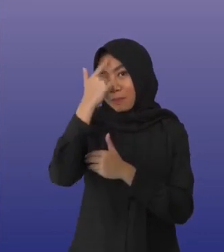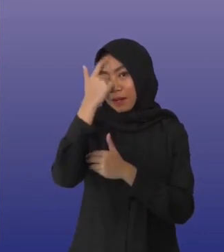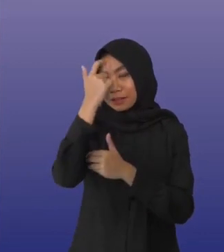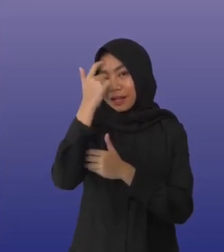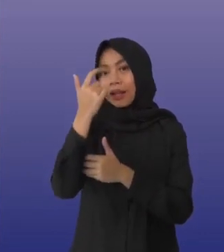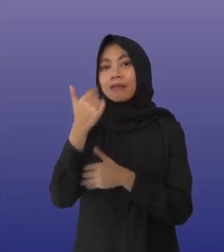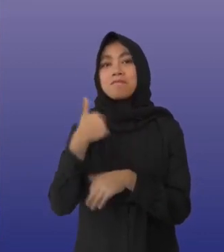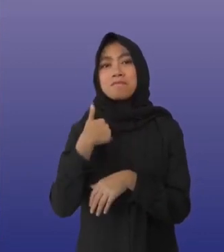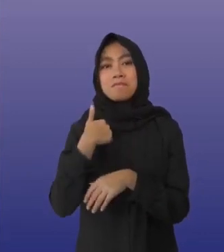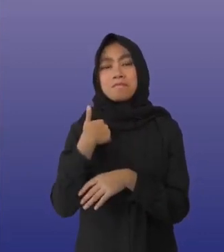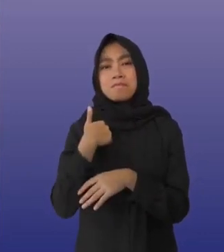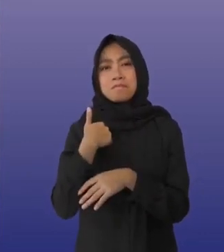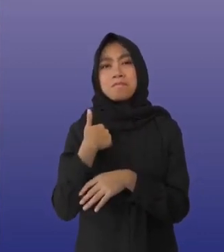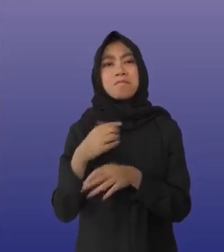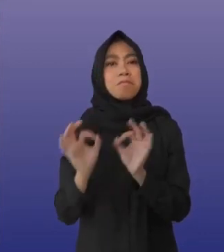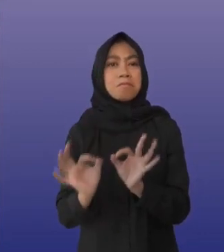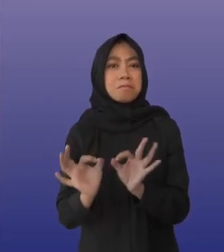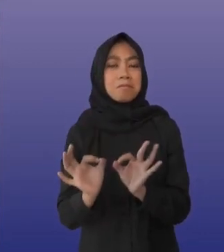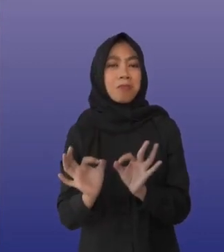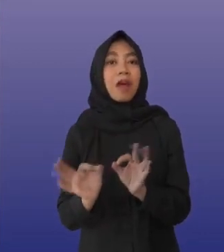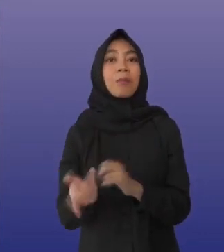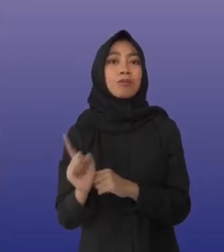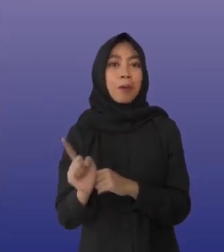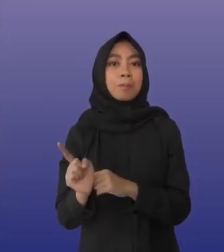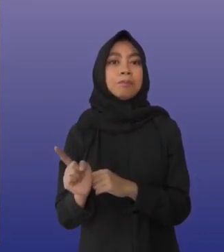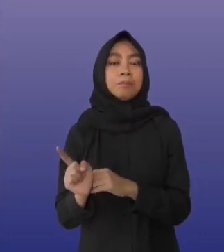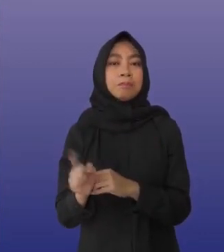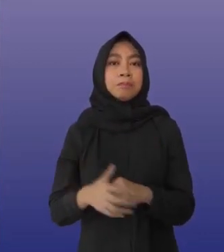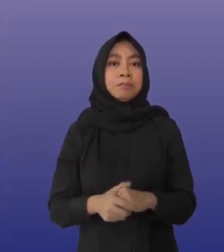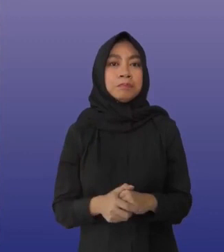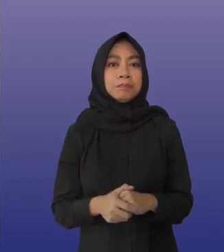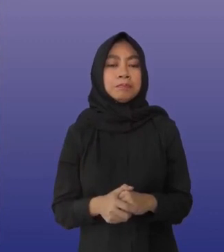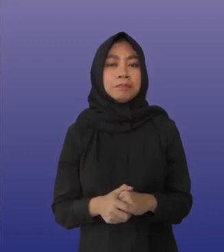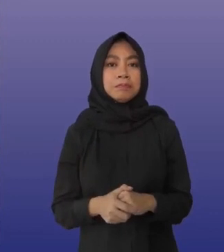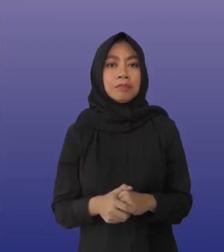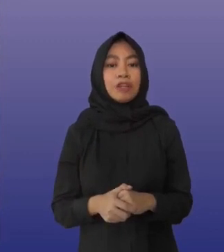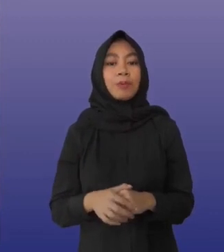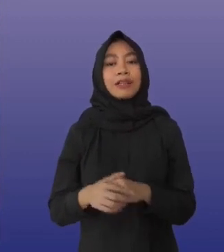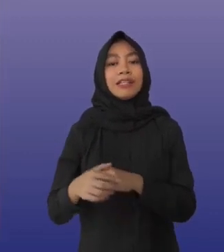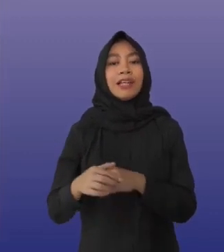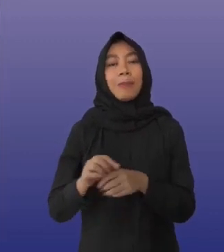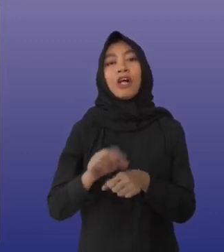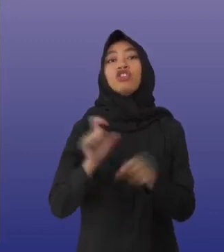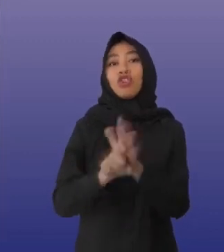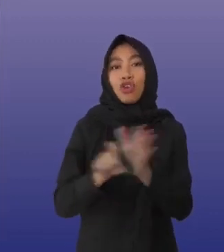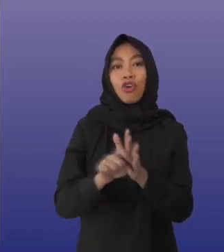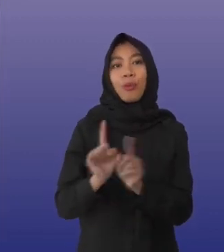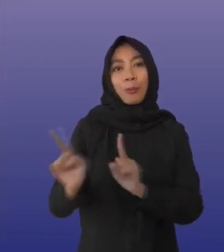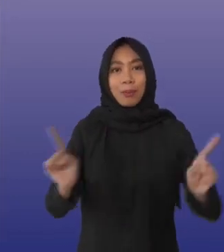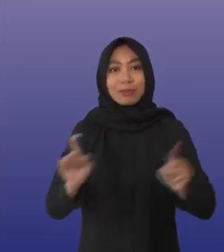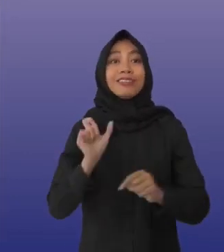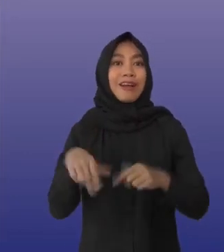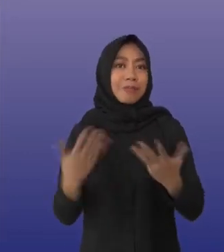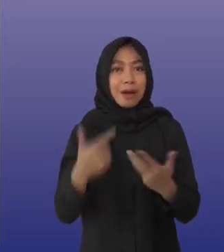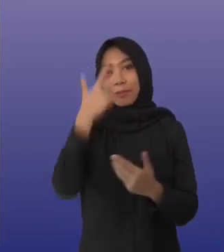Madiun itu saya rasa sudah sangat bagus sekali, karena itu juga wujud sebagai physical distancing ya. Yuk kita manfaatkan